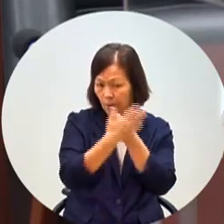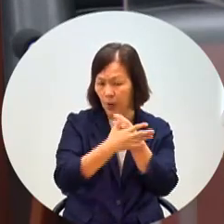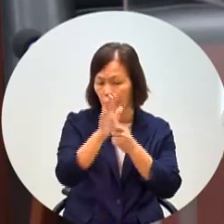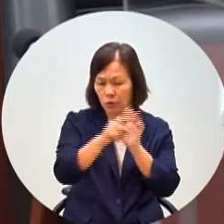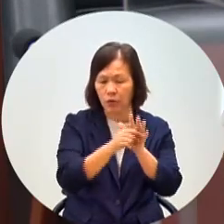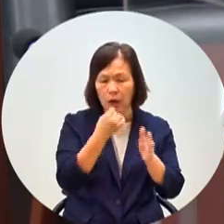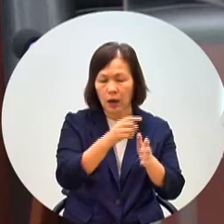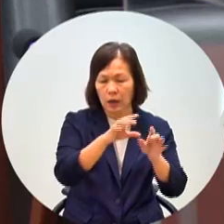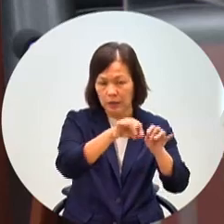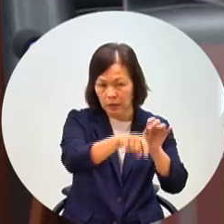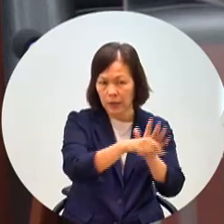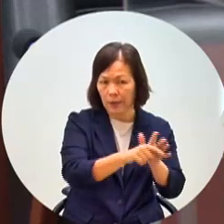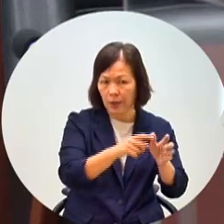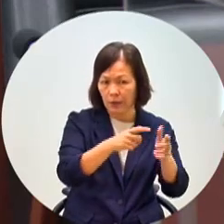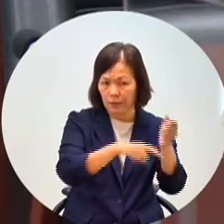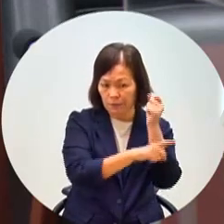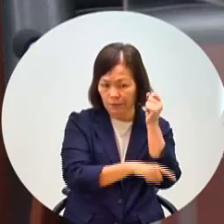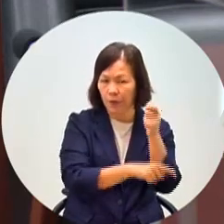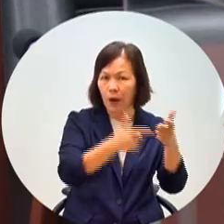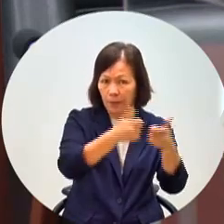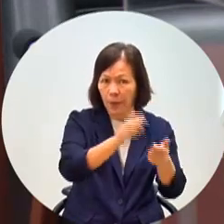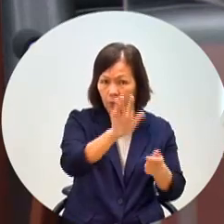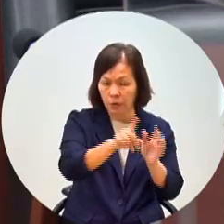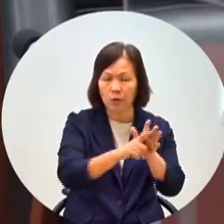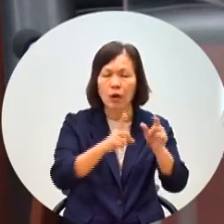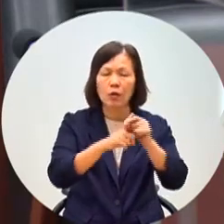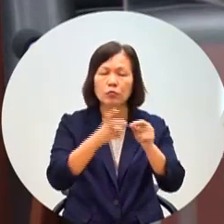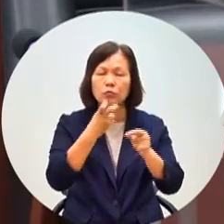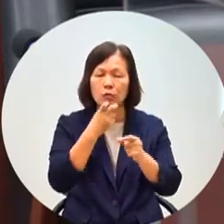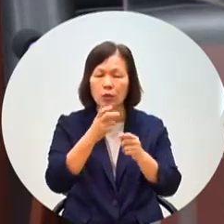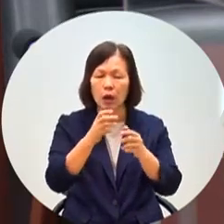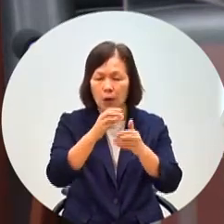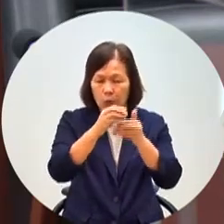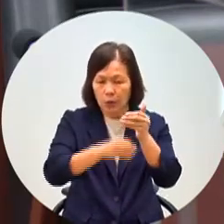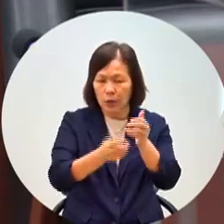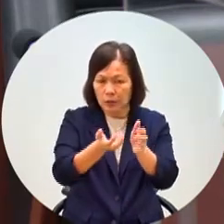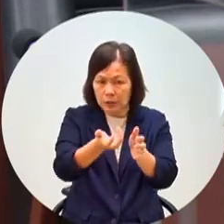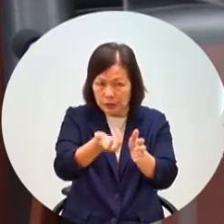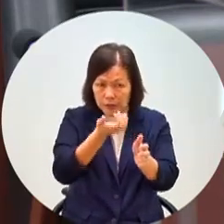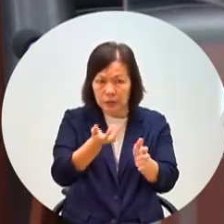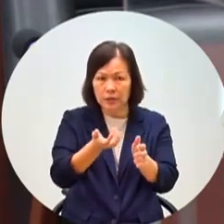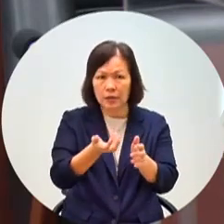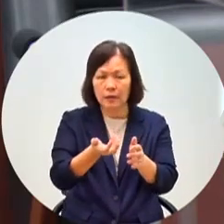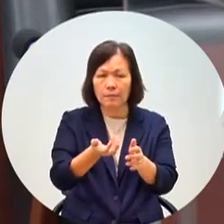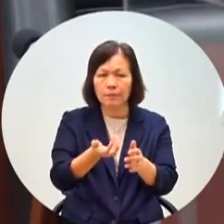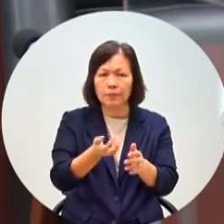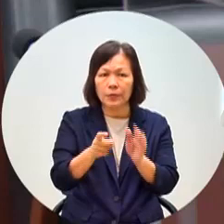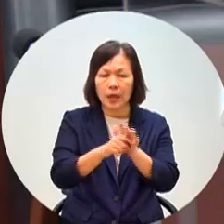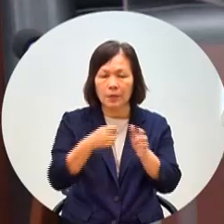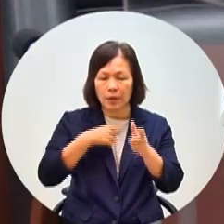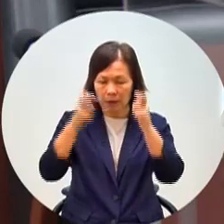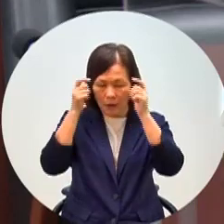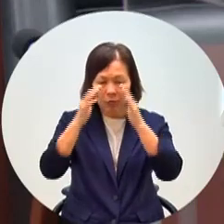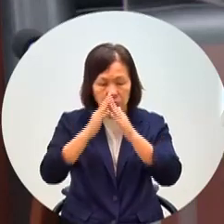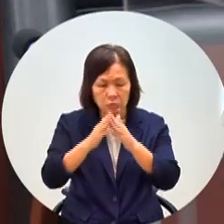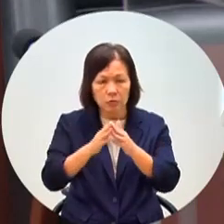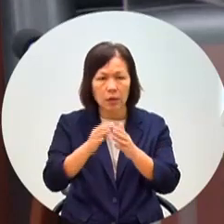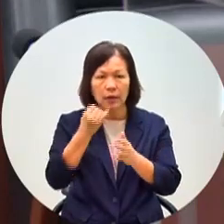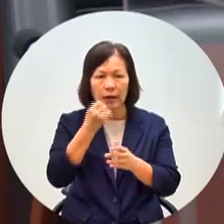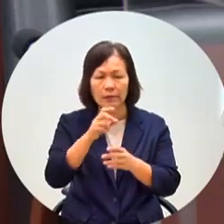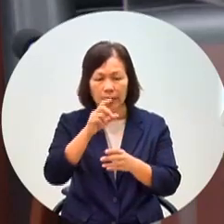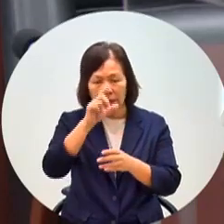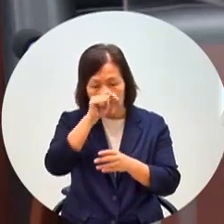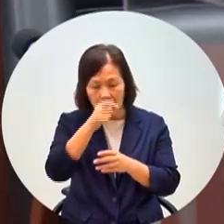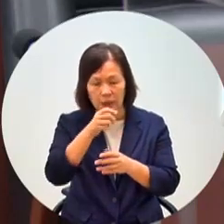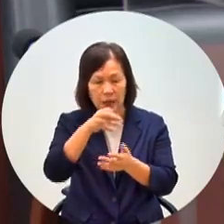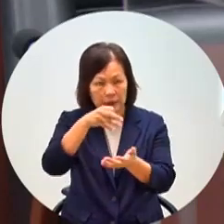地合法。我们希望在中央还没有相关规定之前，我们高雄可以循着特登特牧